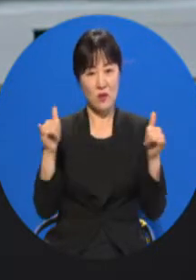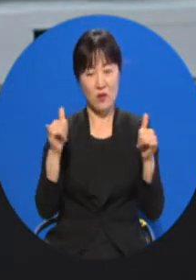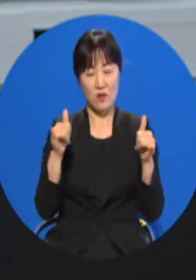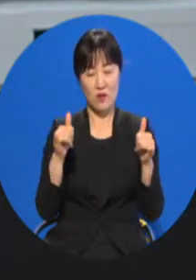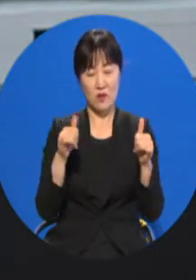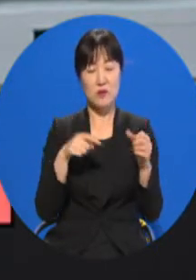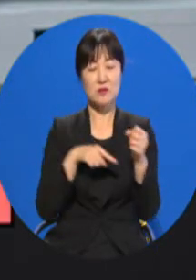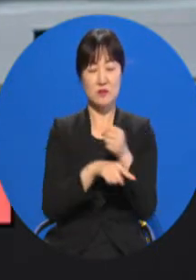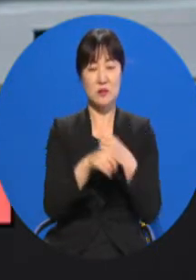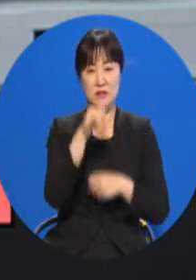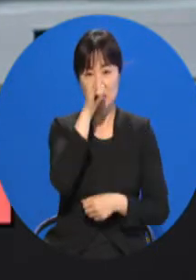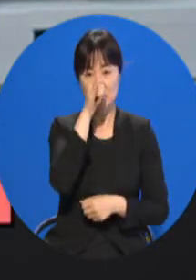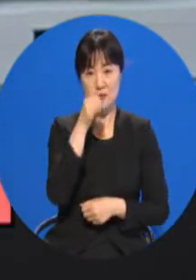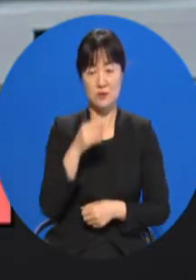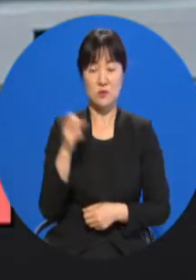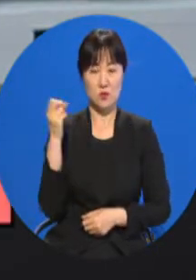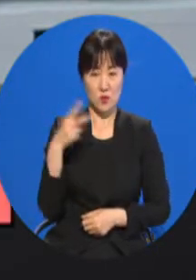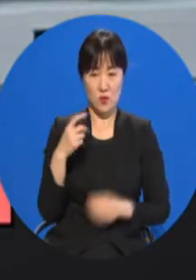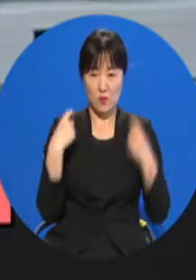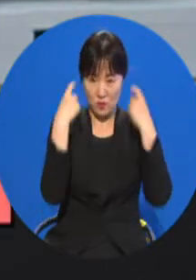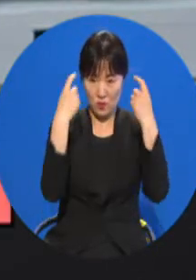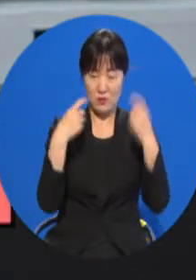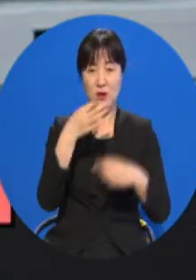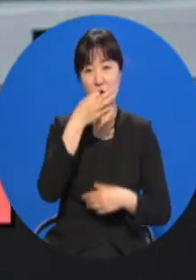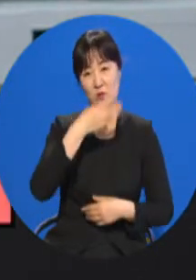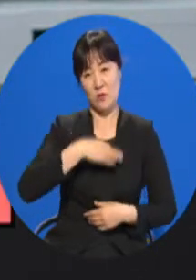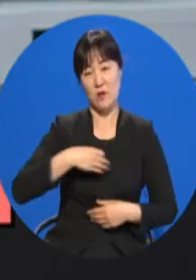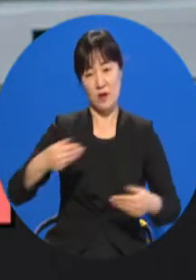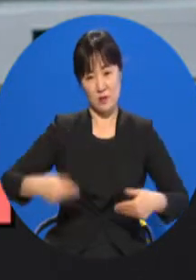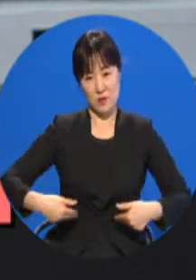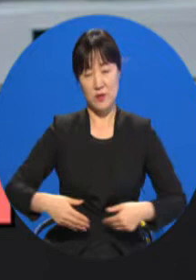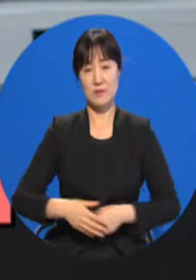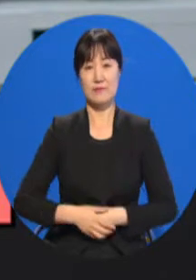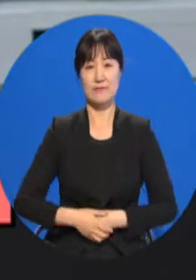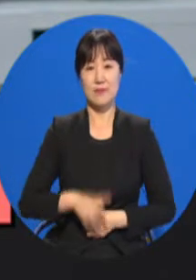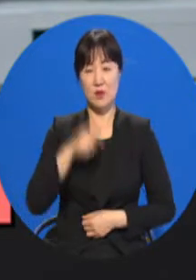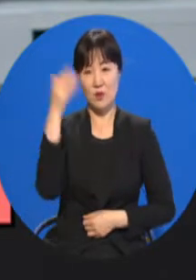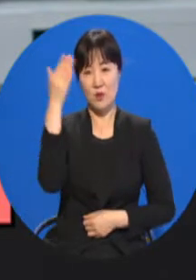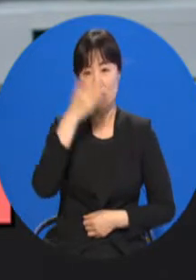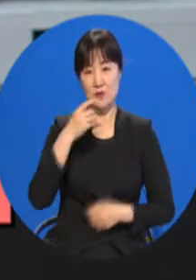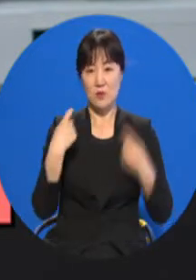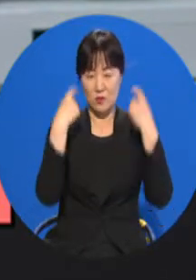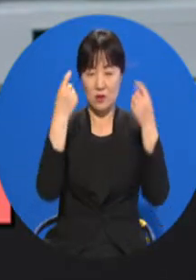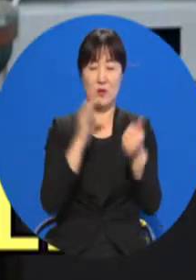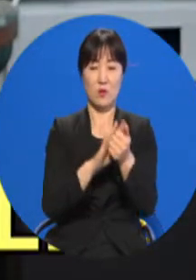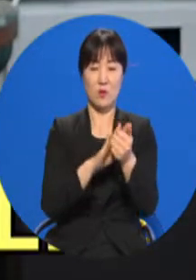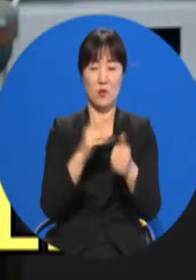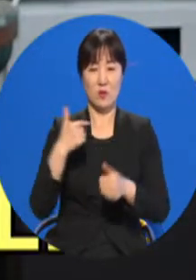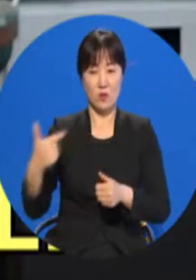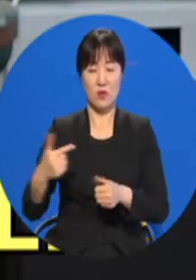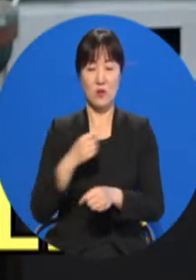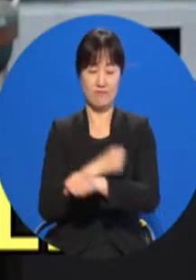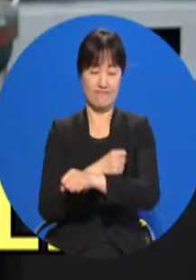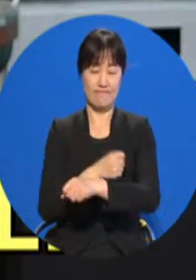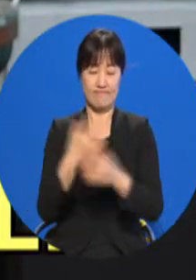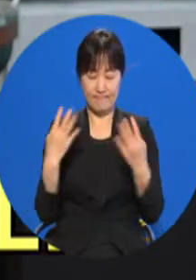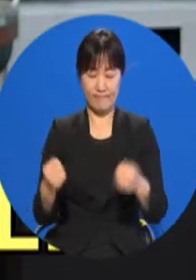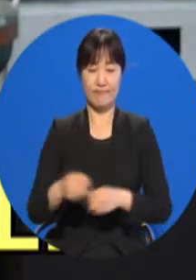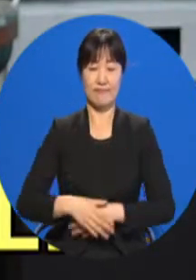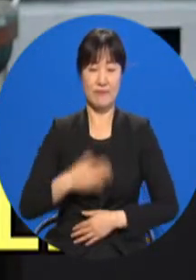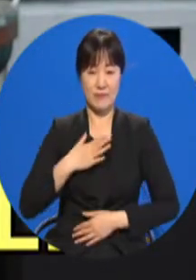있으면서 관광의 효과를 보자 이렇게 한 겁니다. 여수 관광에 귀한 점이 많습니다. 저는